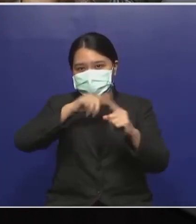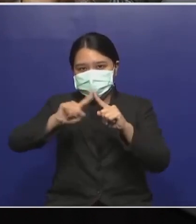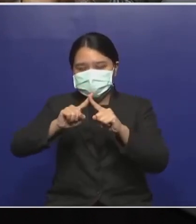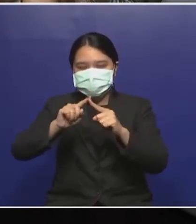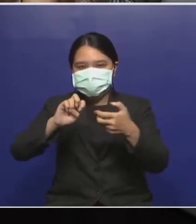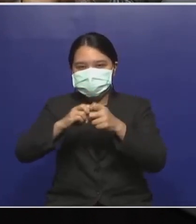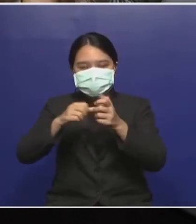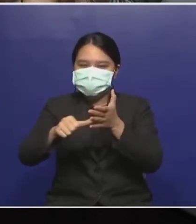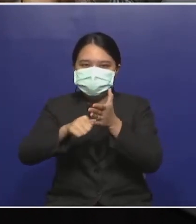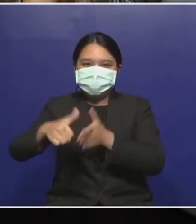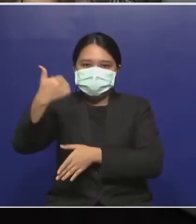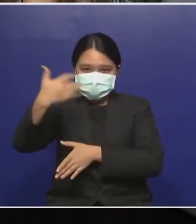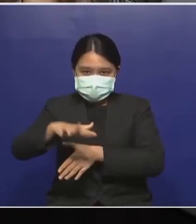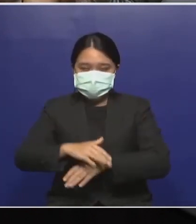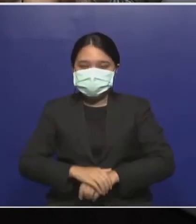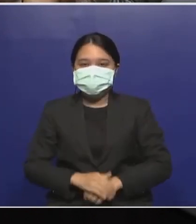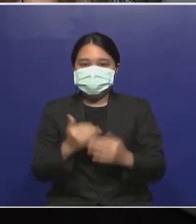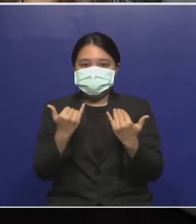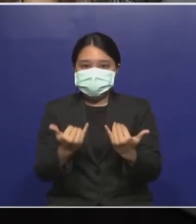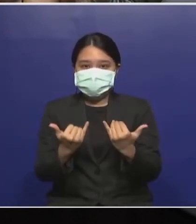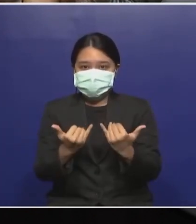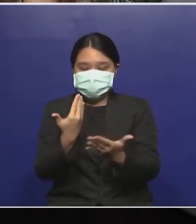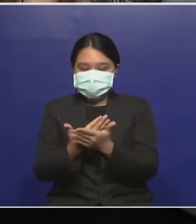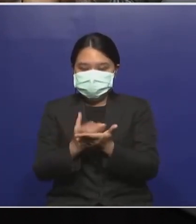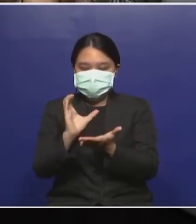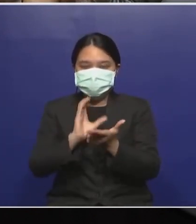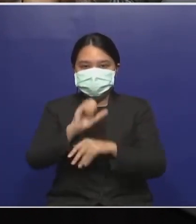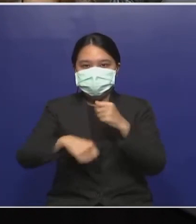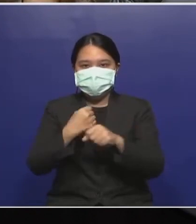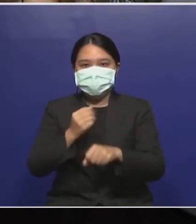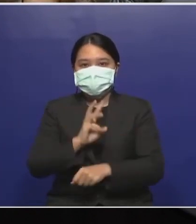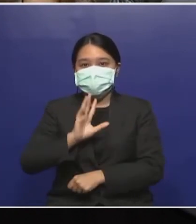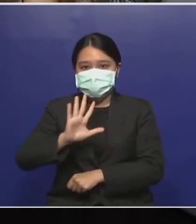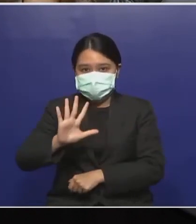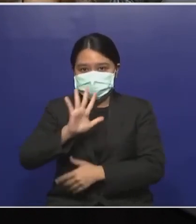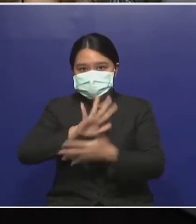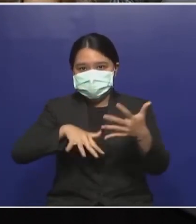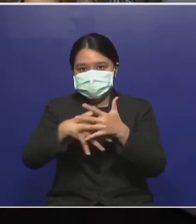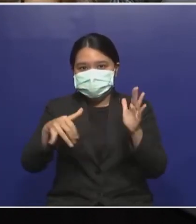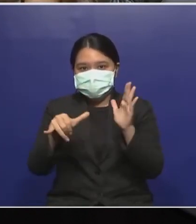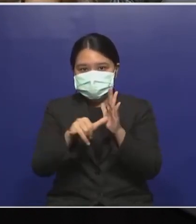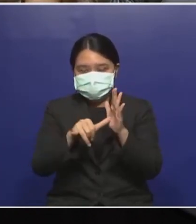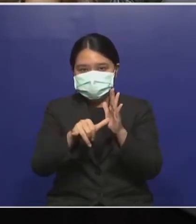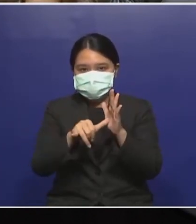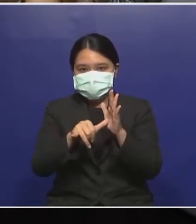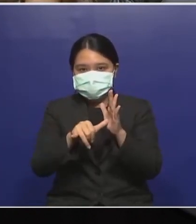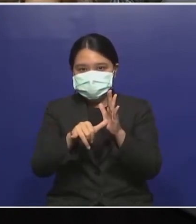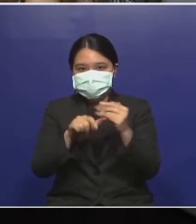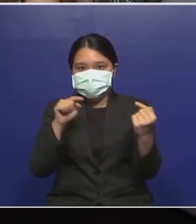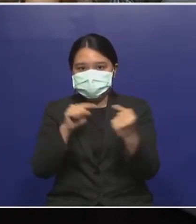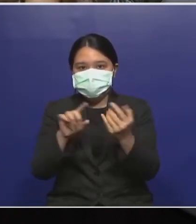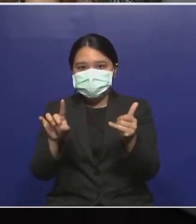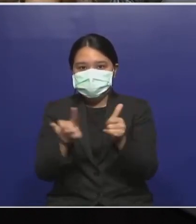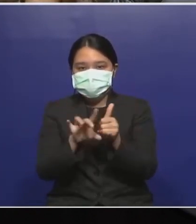กลบมาครับมาดูที่ปัจุบันมาดูที่งบประมาณปี 65ในยตรษาตด้านการสร้างการเติบเตอบบนคุภา